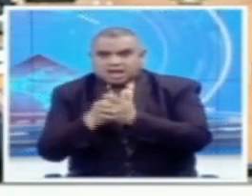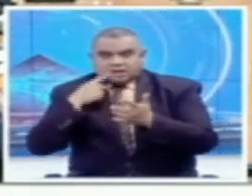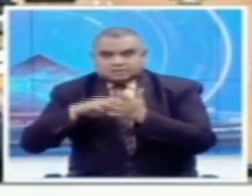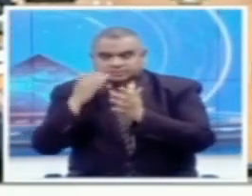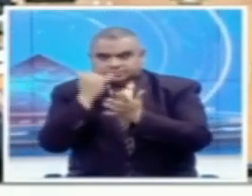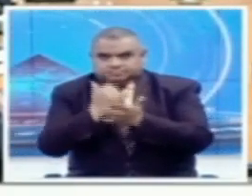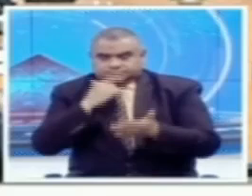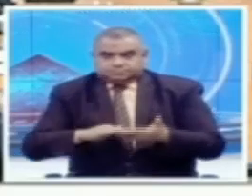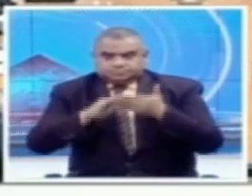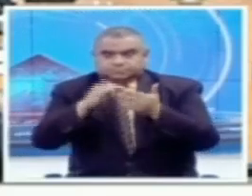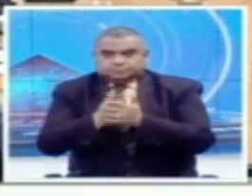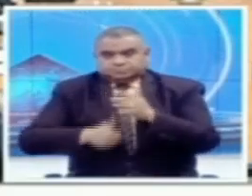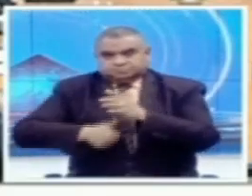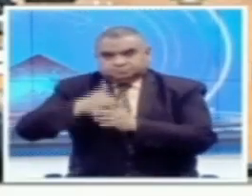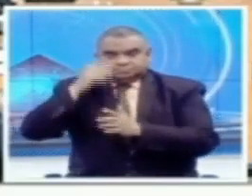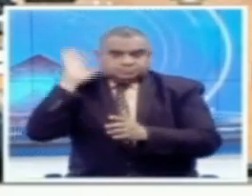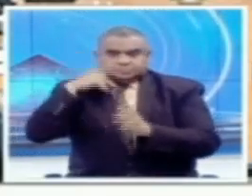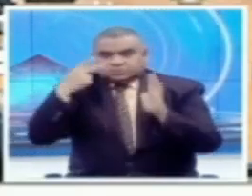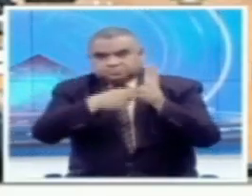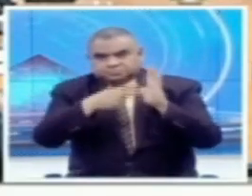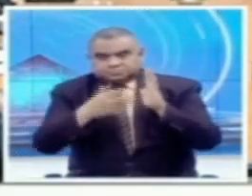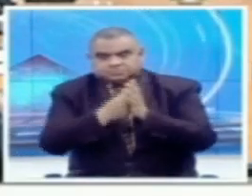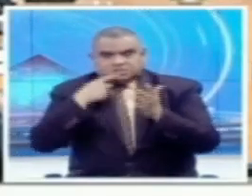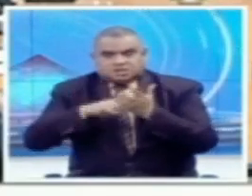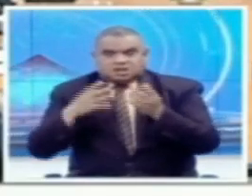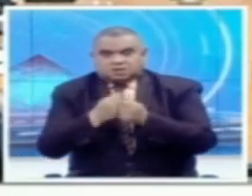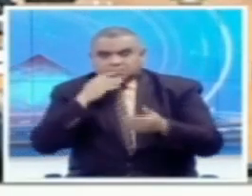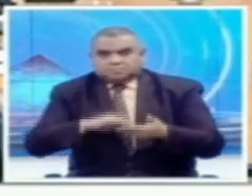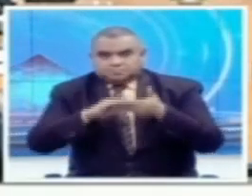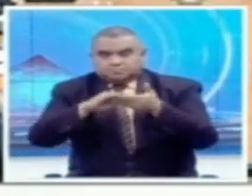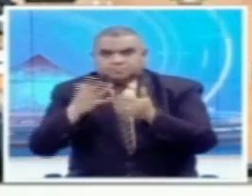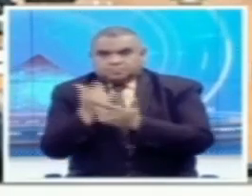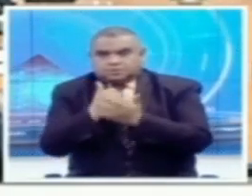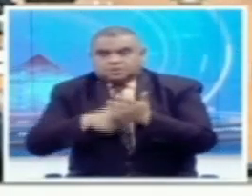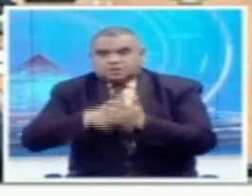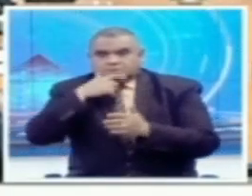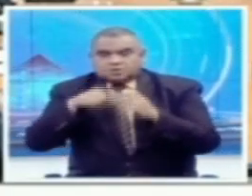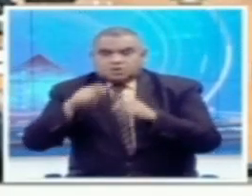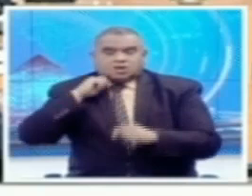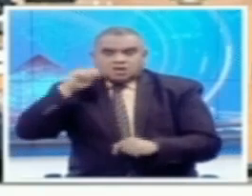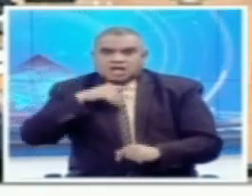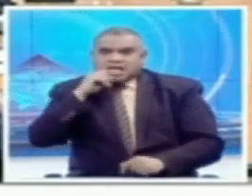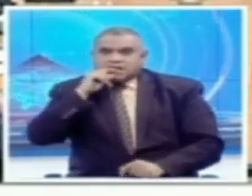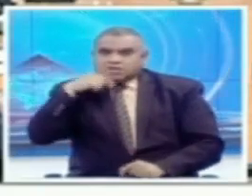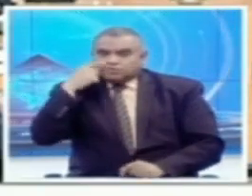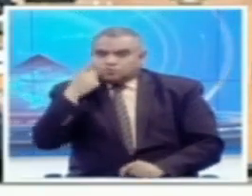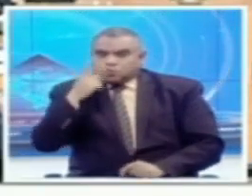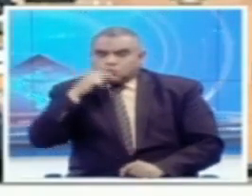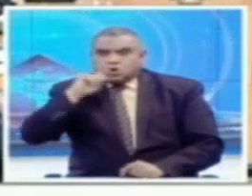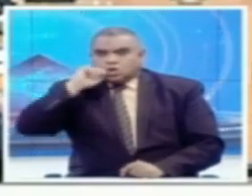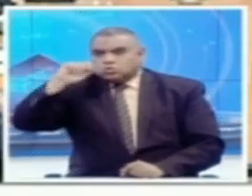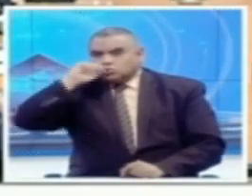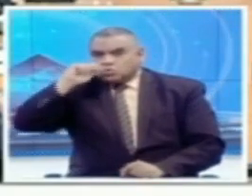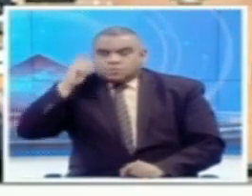تصدير الغاز المسال بالاعتماد على محطات الإسالة في كل من إدكو ودمياط، واللتين تعملان